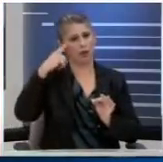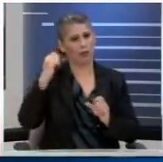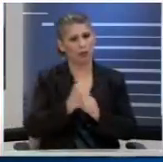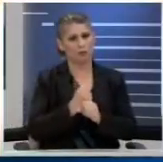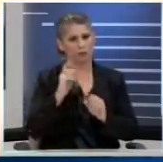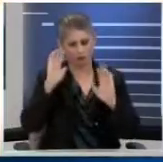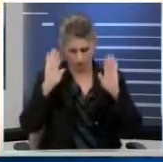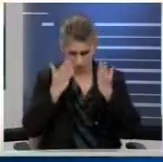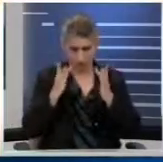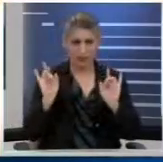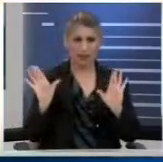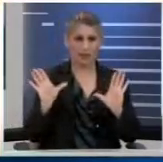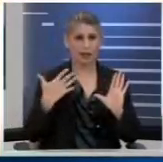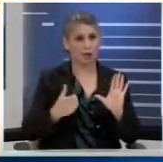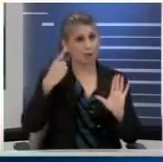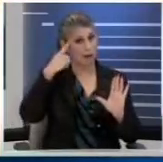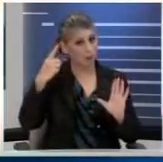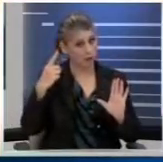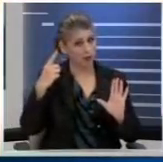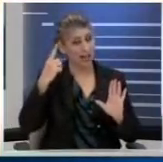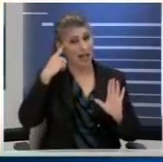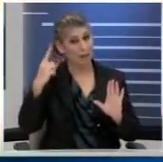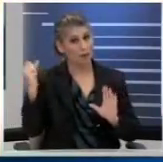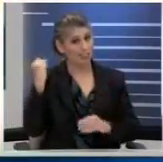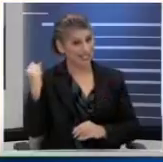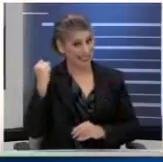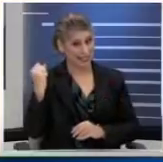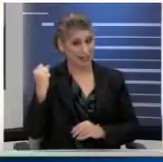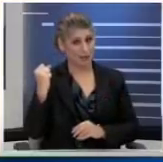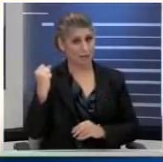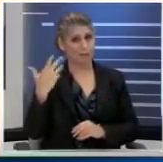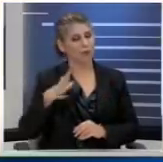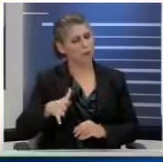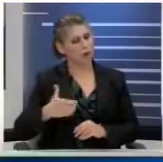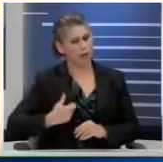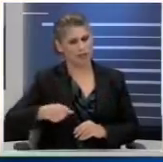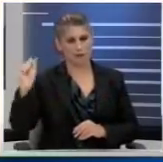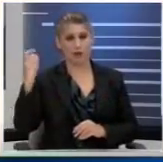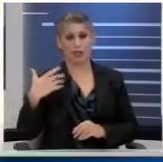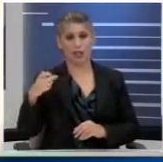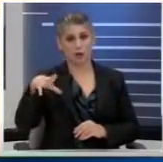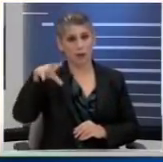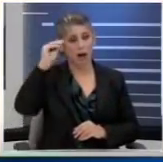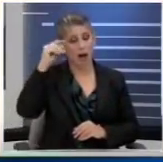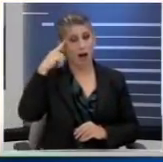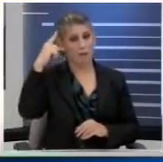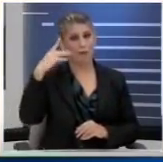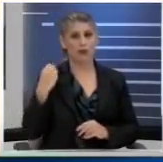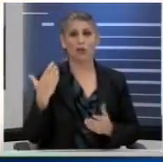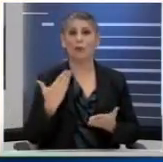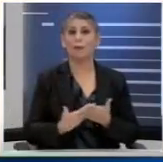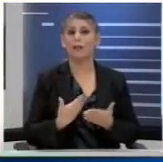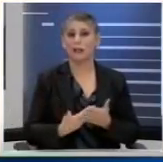ούτε παροπίδες για κανένα. Έχουμε απόψεις. Απόψεις ισχυρές. Μπορεί να διαφωνείτε με αυτές, αλλά έχουμε απόψεις και έχουμε